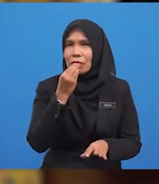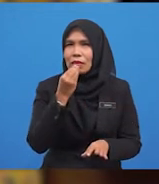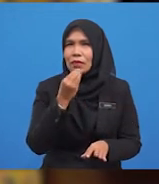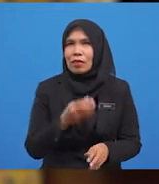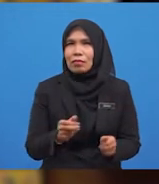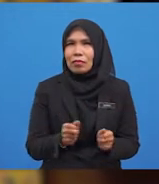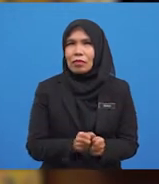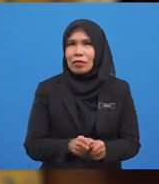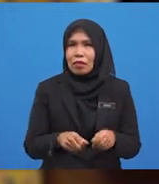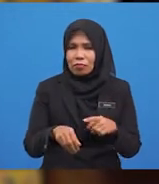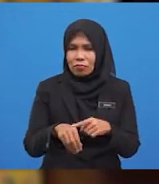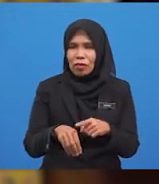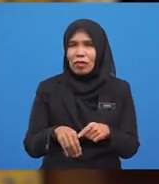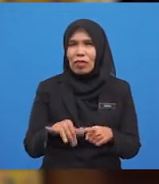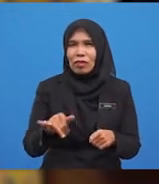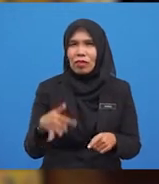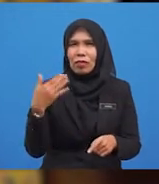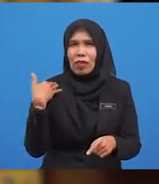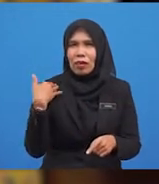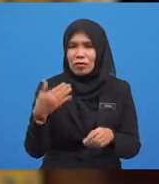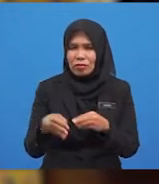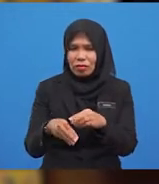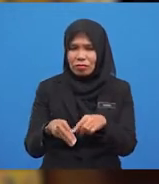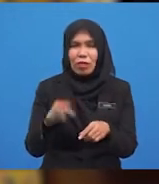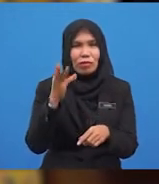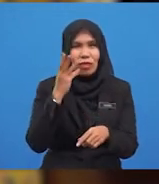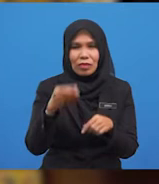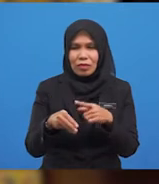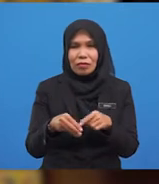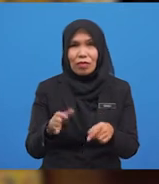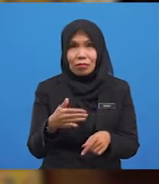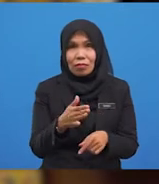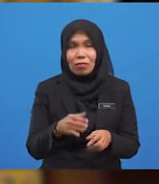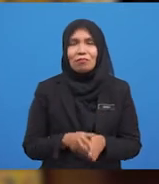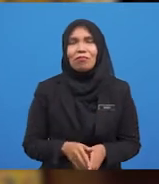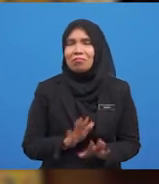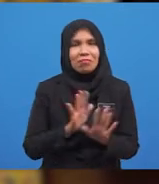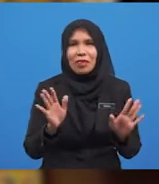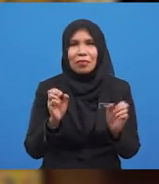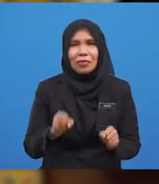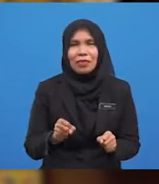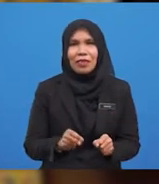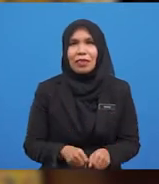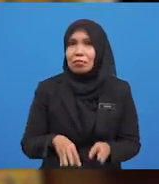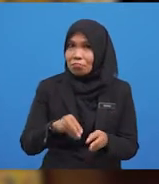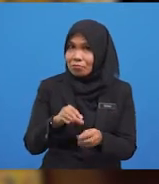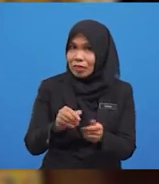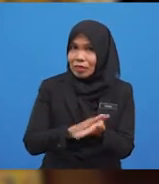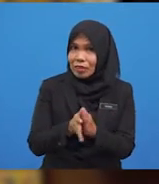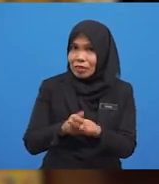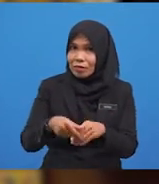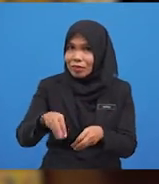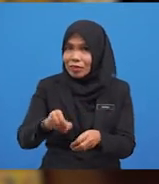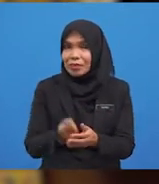tangan yang masih ada sisa makanan. Cuci tangan dahulu. Boleh Cikgu Fairuz jelaskan